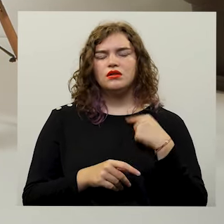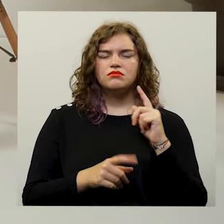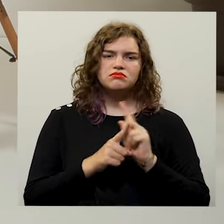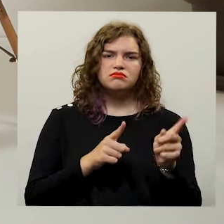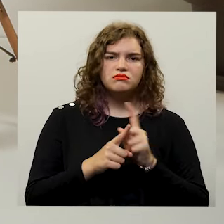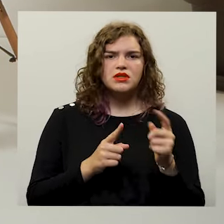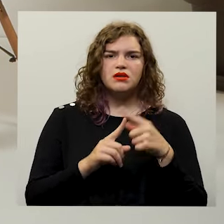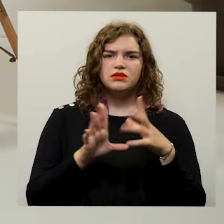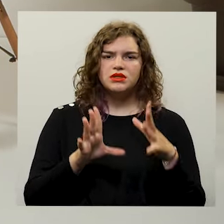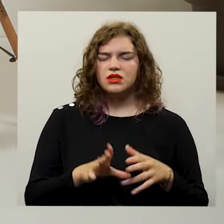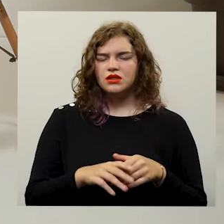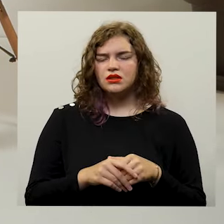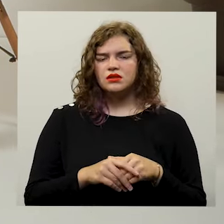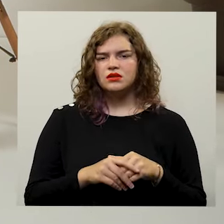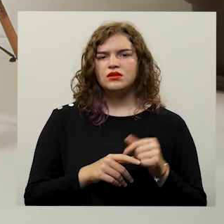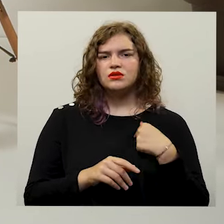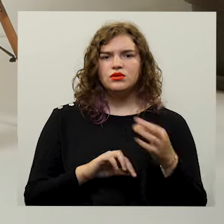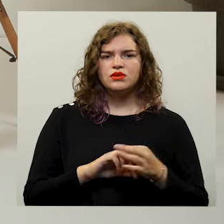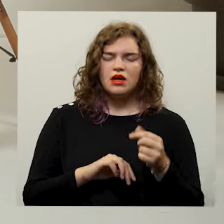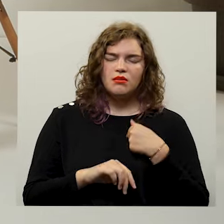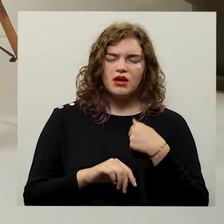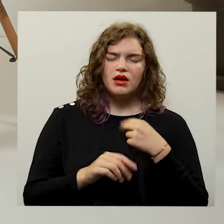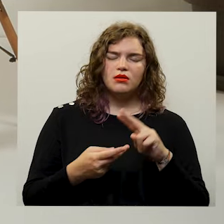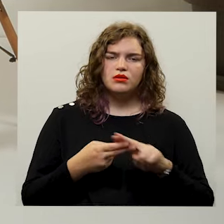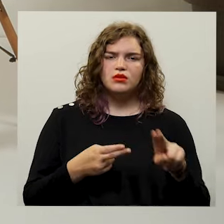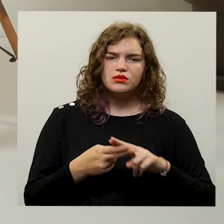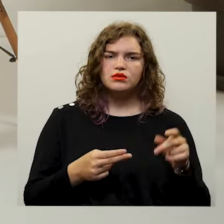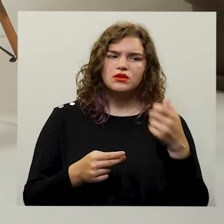biserică, soția am cunoscut-o